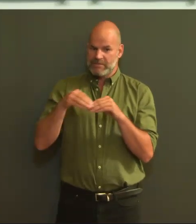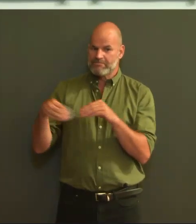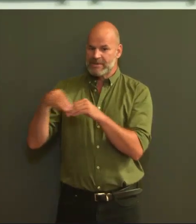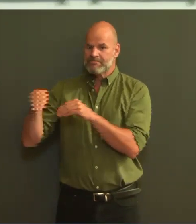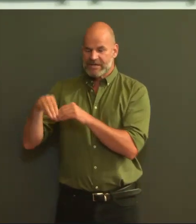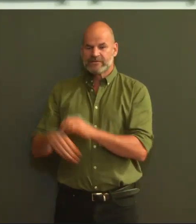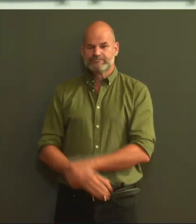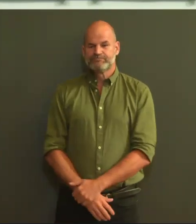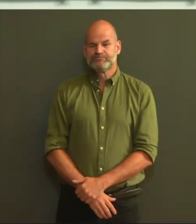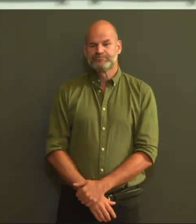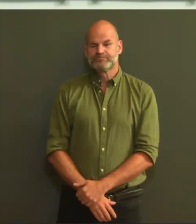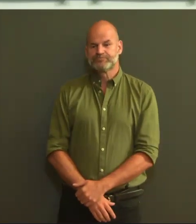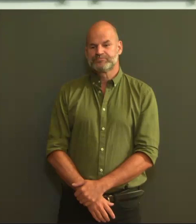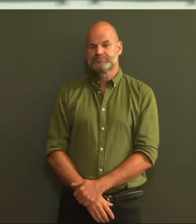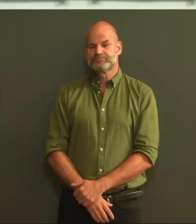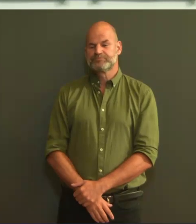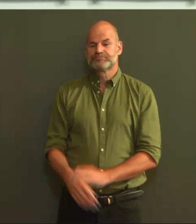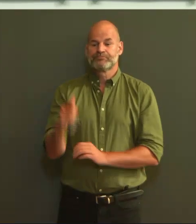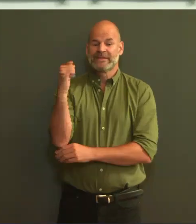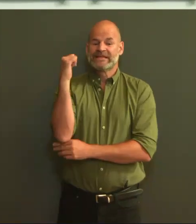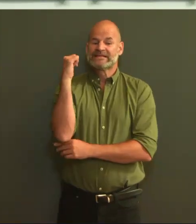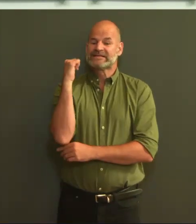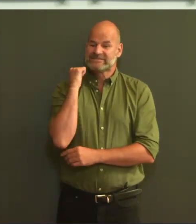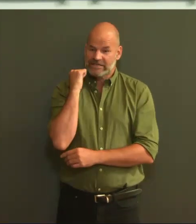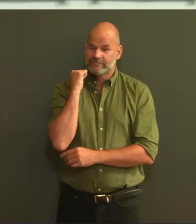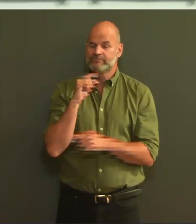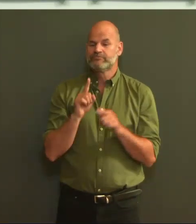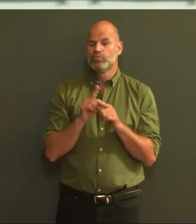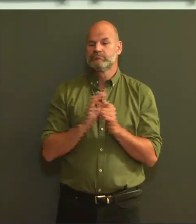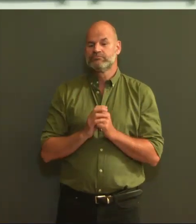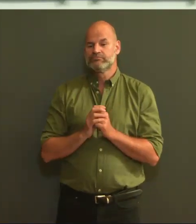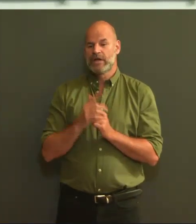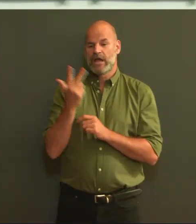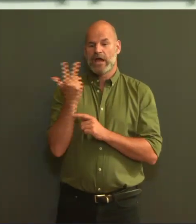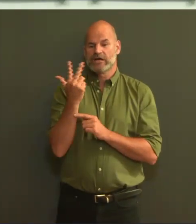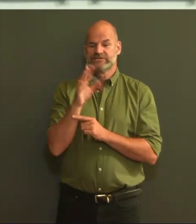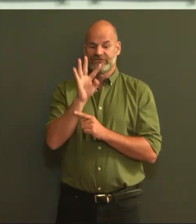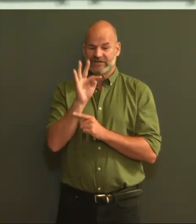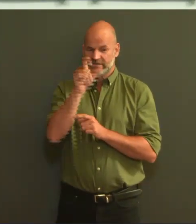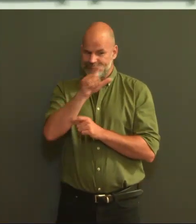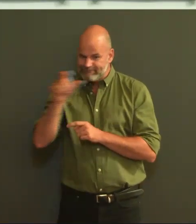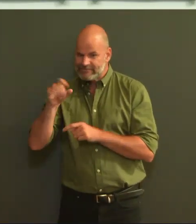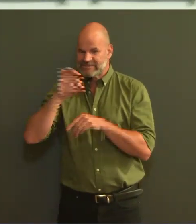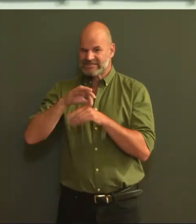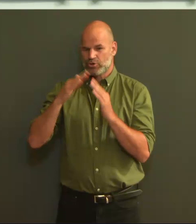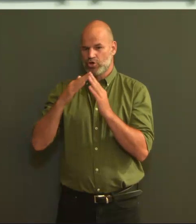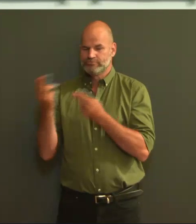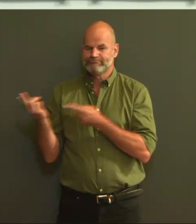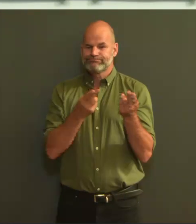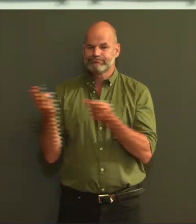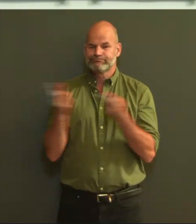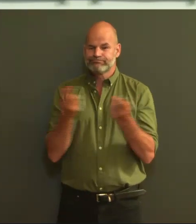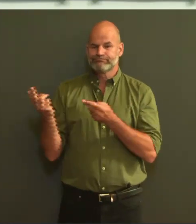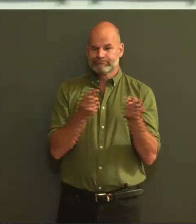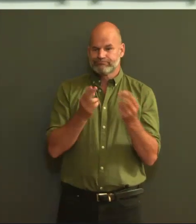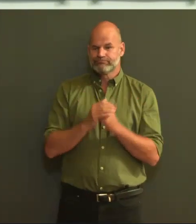Gisteren werden ook 48 nieuwe ziekenhuisopnames geregistreerd, waarvan 11 in Antwerpen